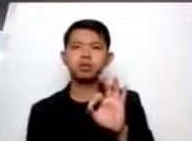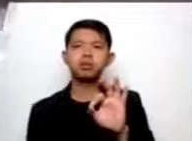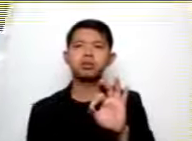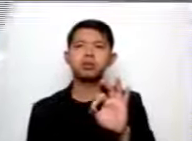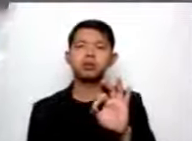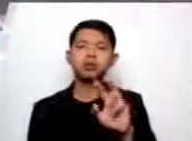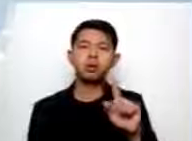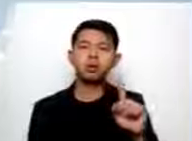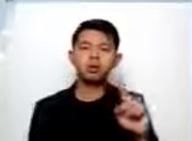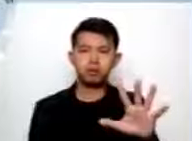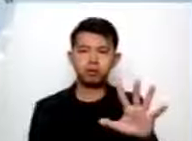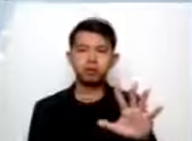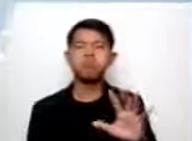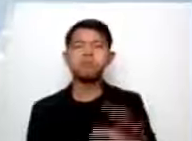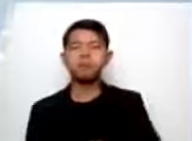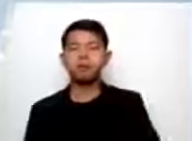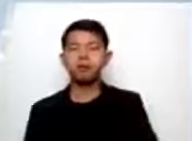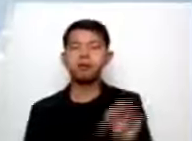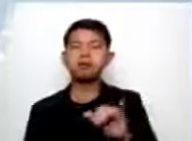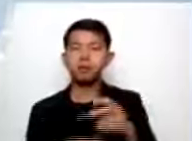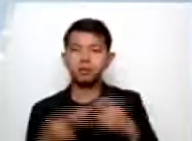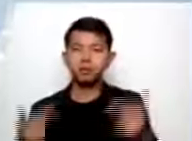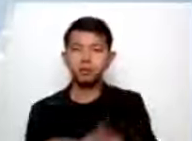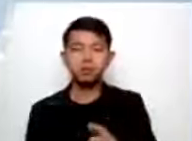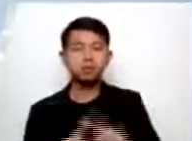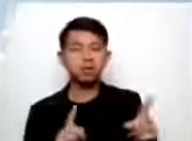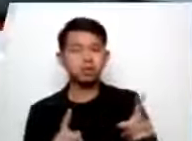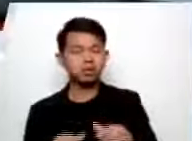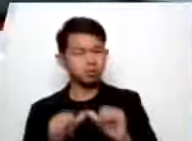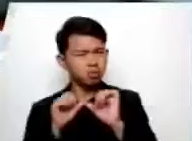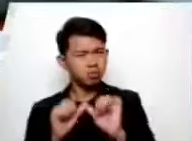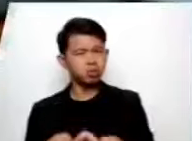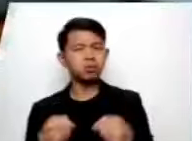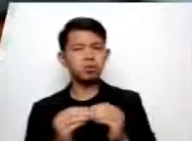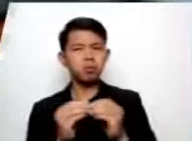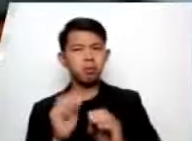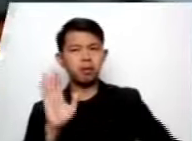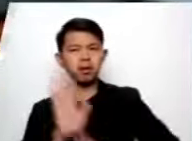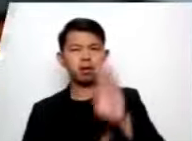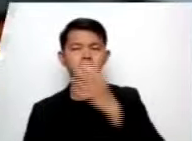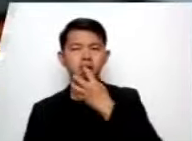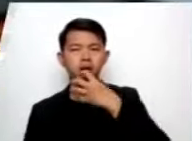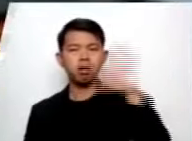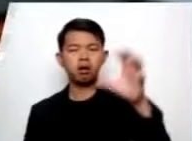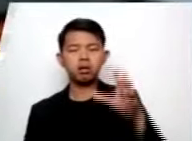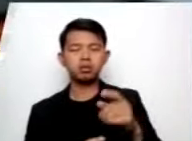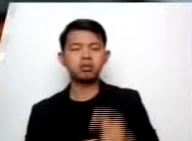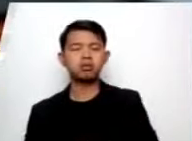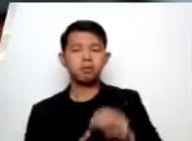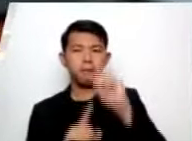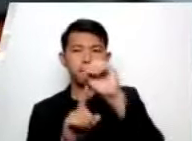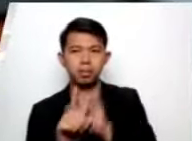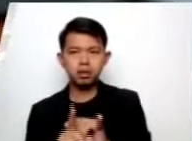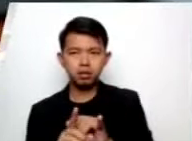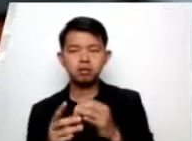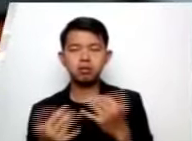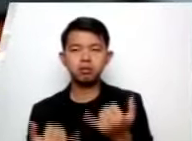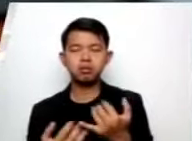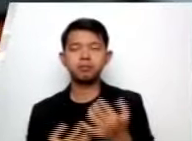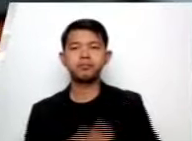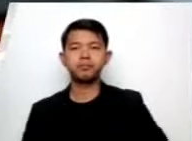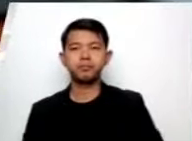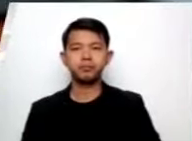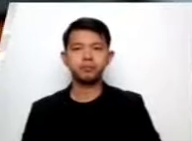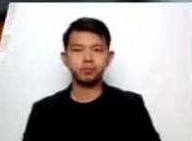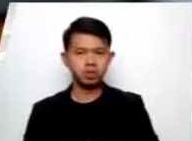nagtatapos ang kalbaryo dahil inaasahang mas iinit pa sa Mayo. Pataas ng pataas talaga yung ating temperatura. So, eto na rin yung